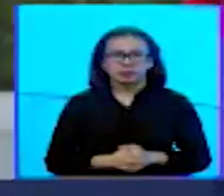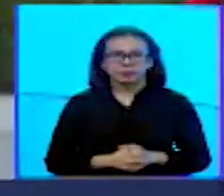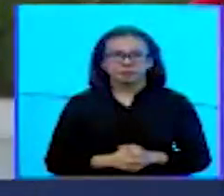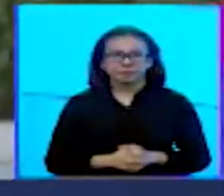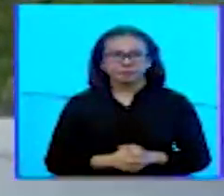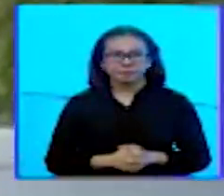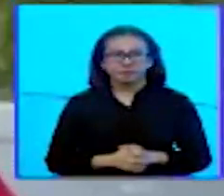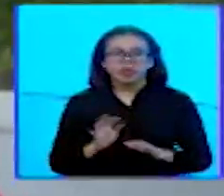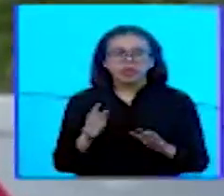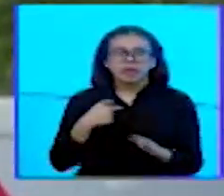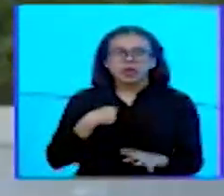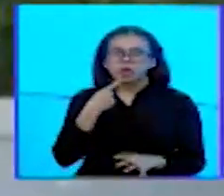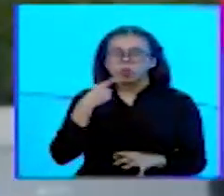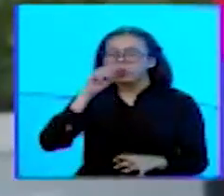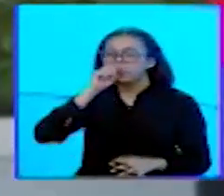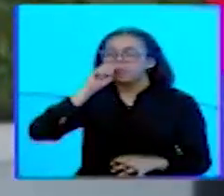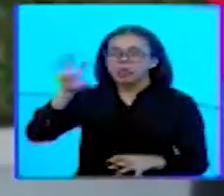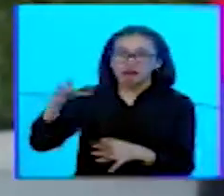juga. Nanti saya koordinasi